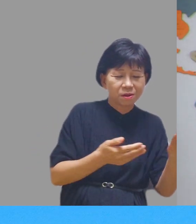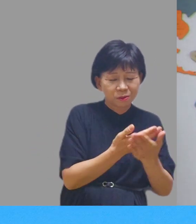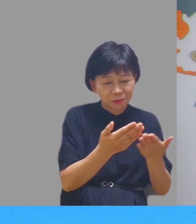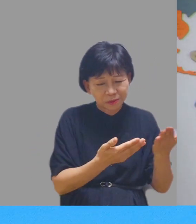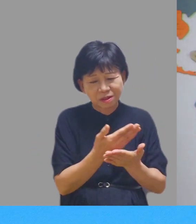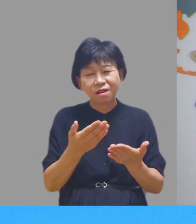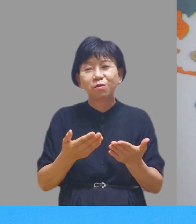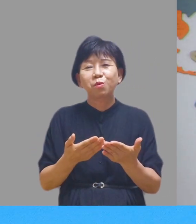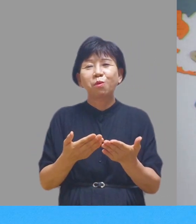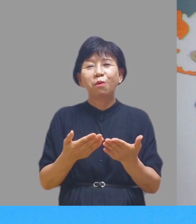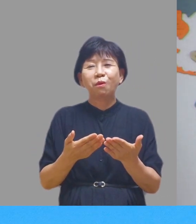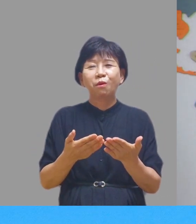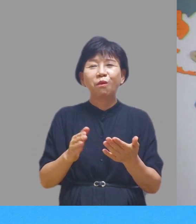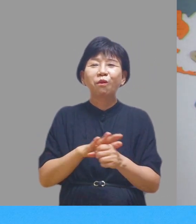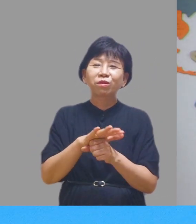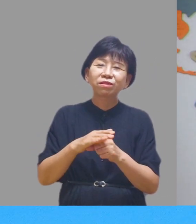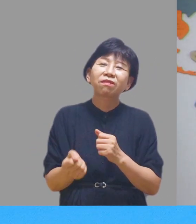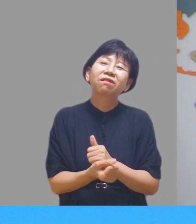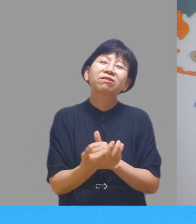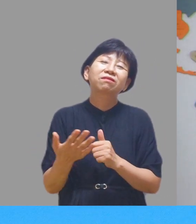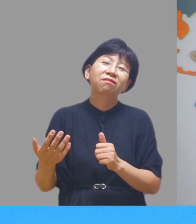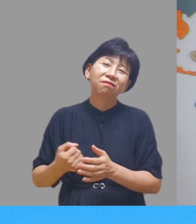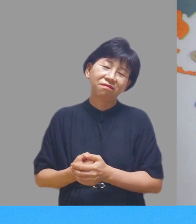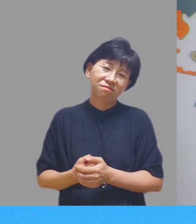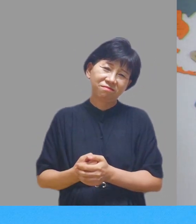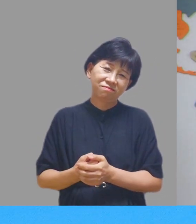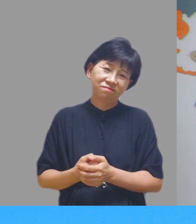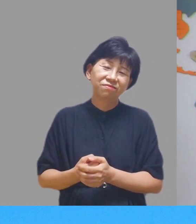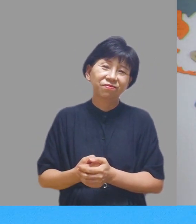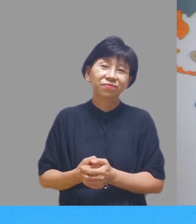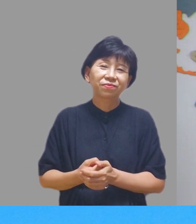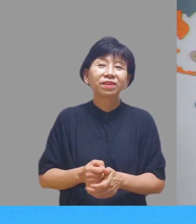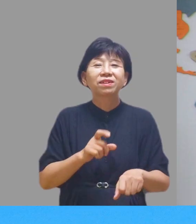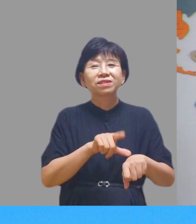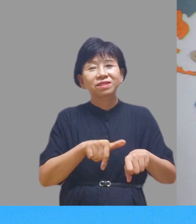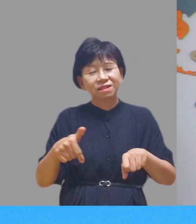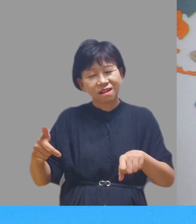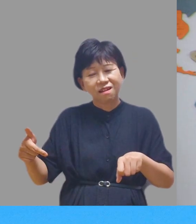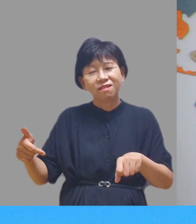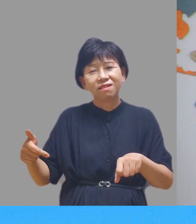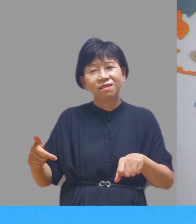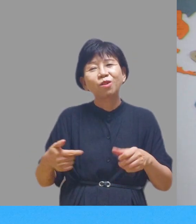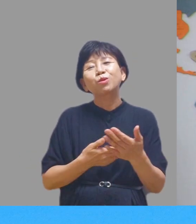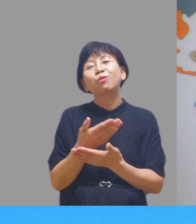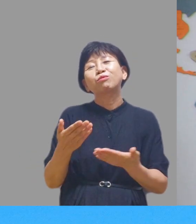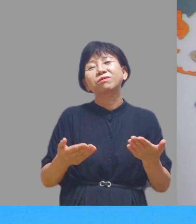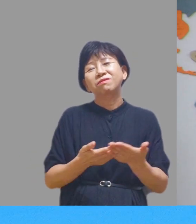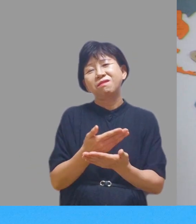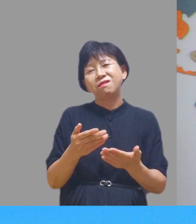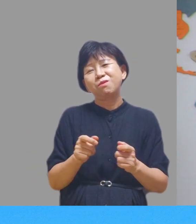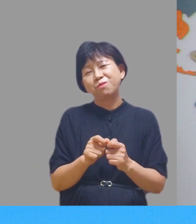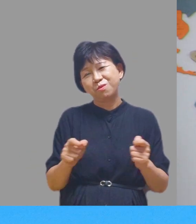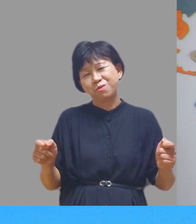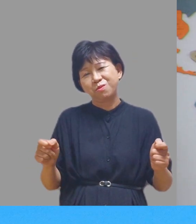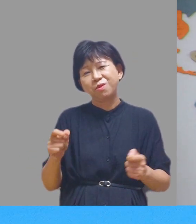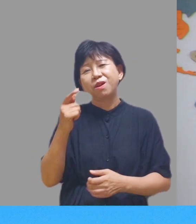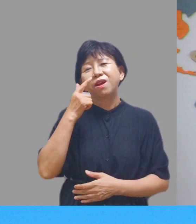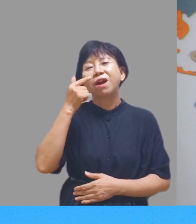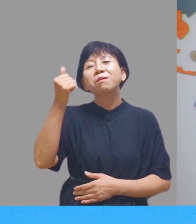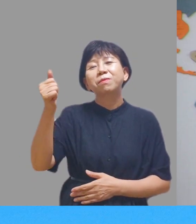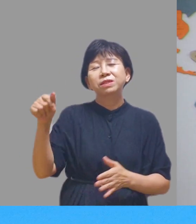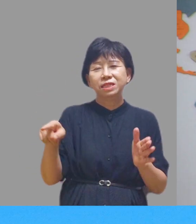교제 나누시고 또 이야기도 나누시고 여러 시간들을 함께 보내는 아버지의 단계가 되실 수